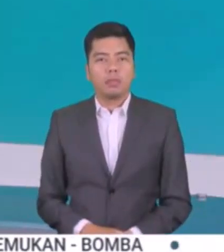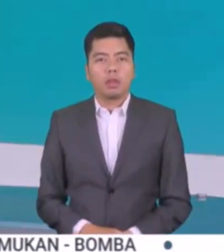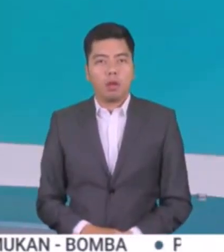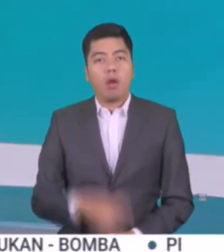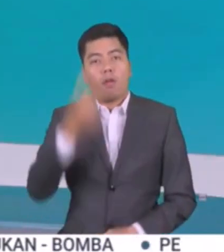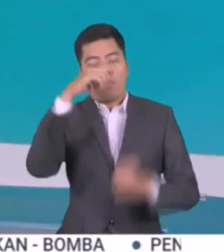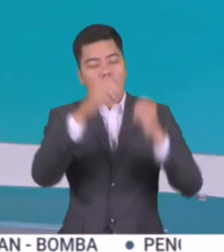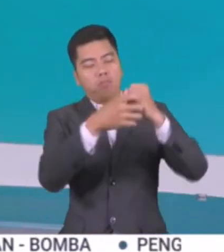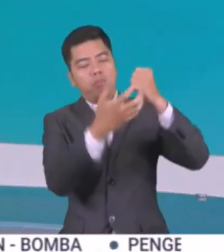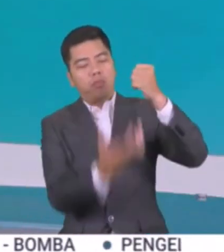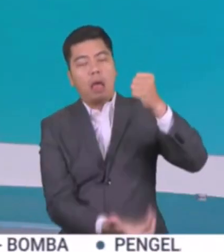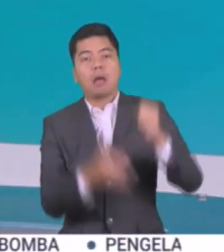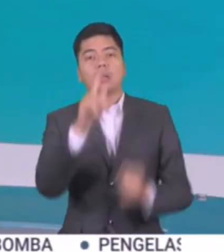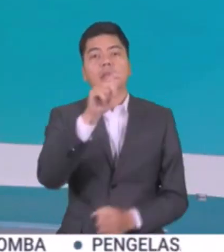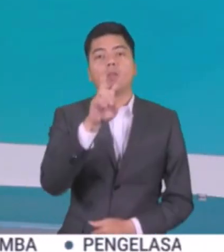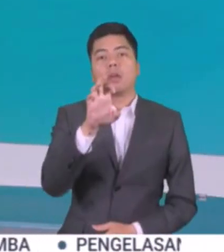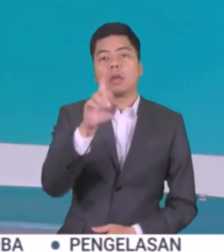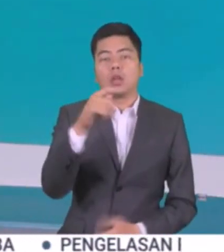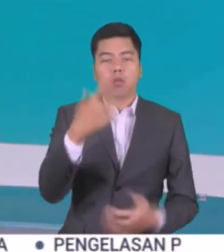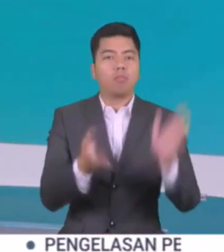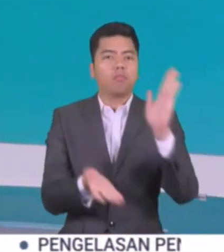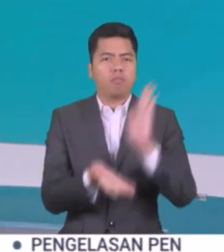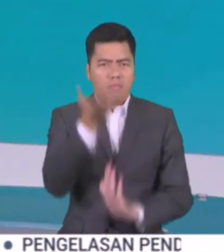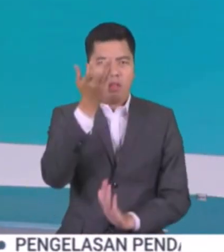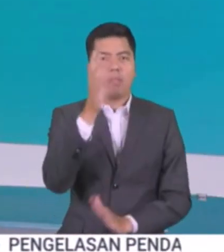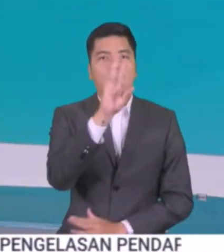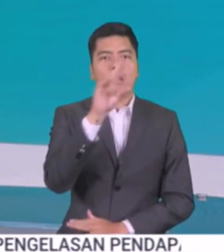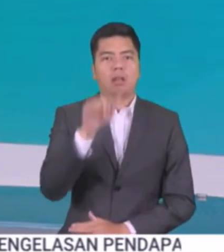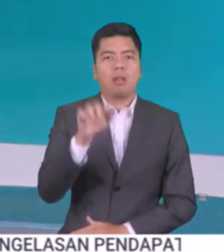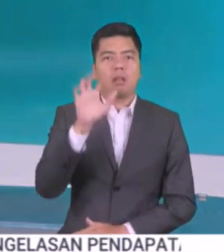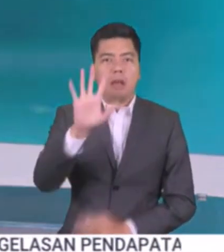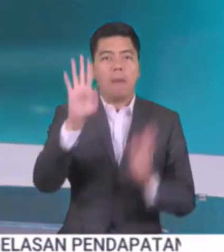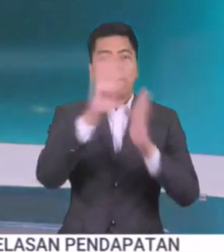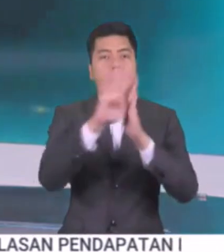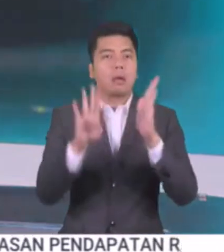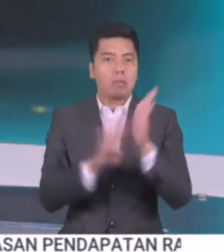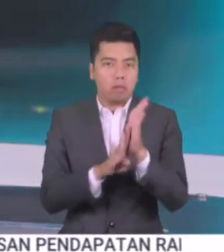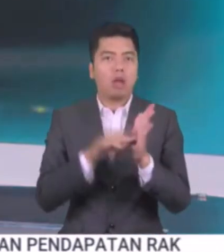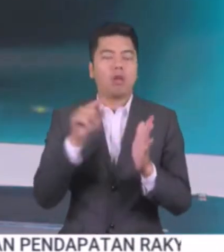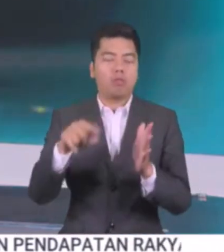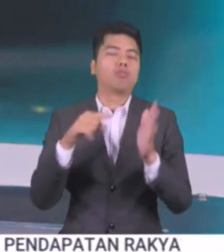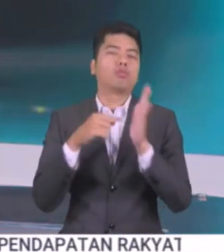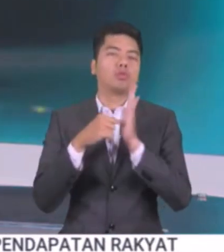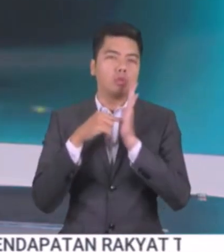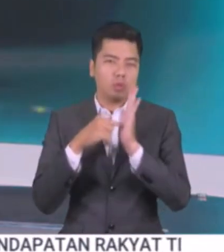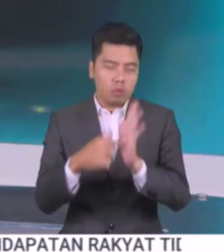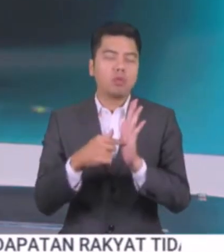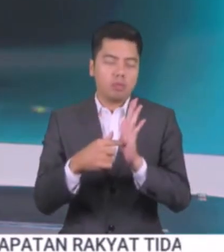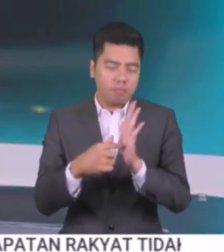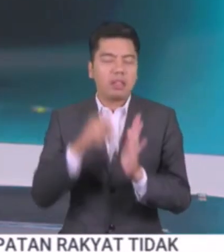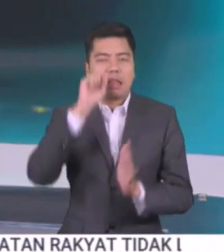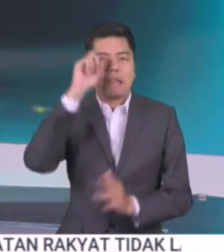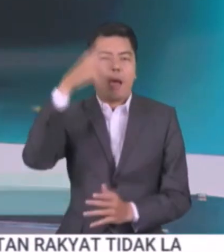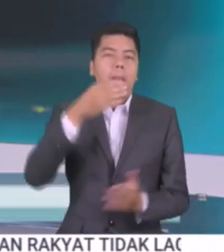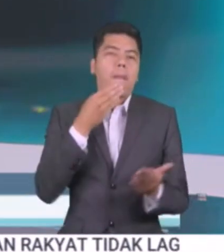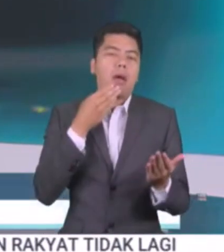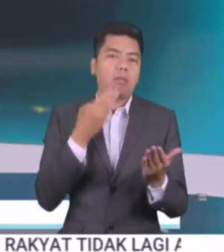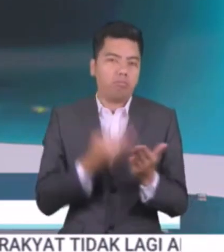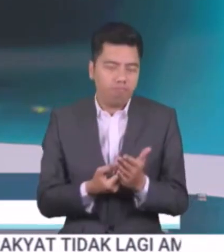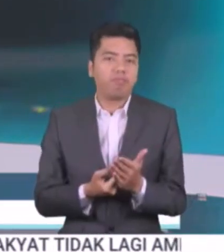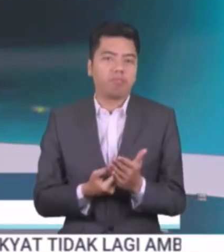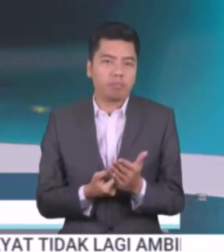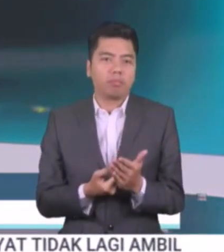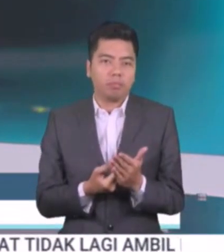Dalam pada itu, peruntukan kepada TVET yang dinaikkan kepada RM7.5 bilion disifatkan sebagai paling baik